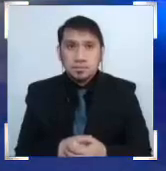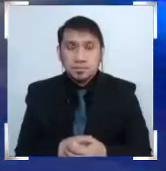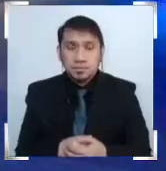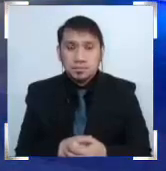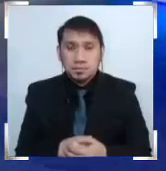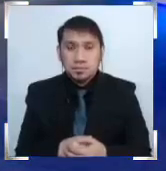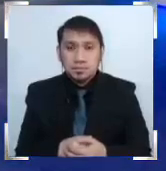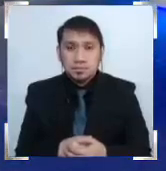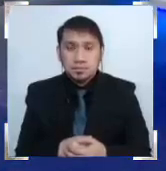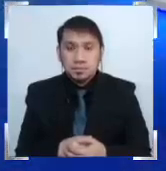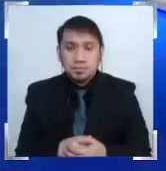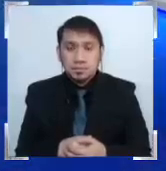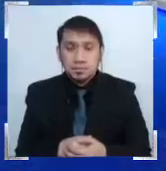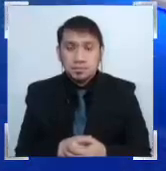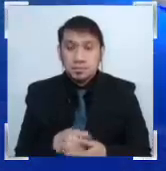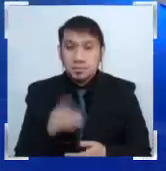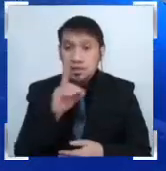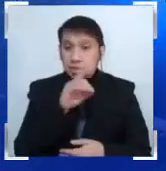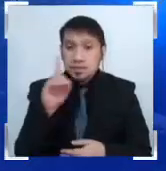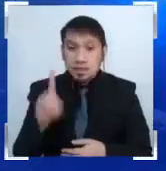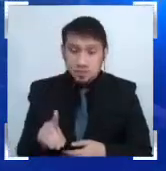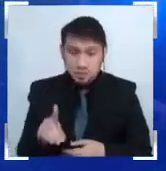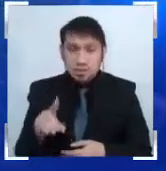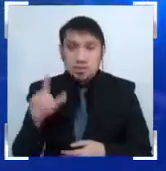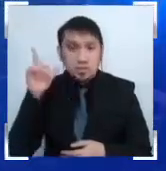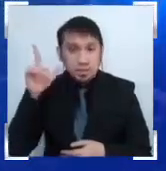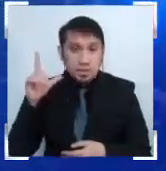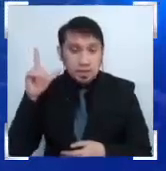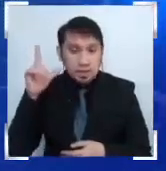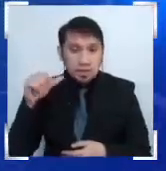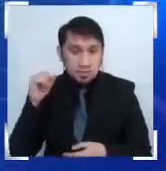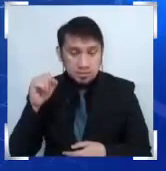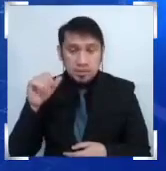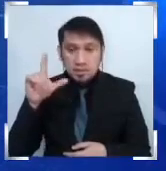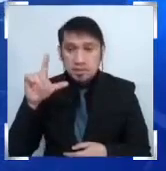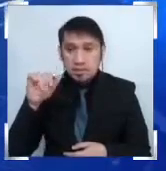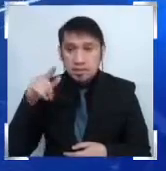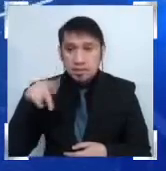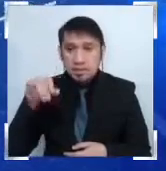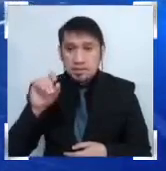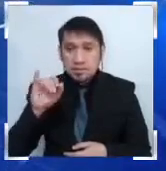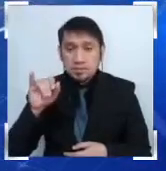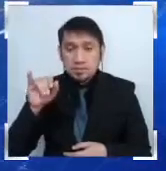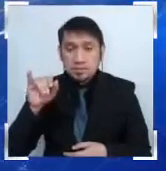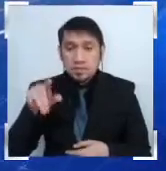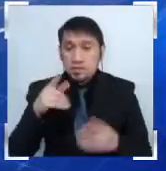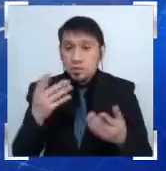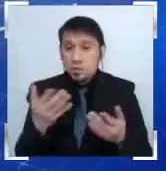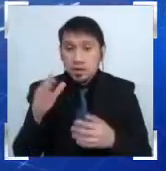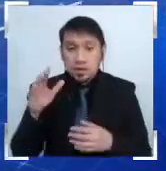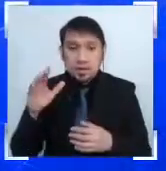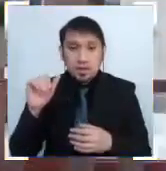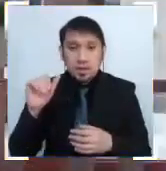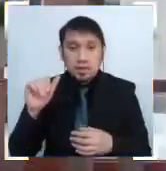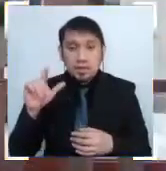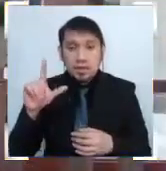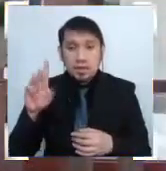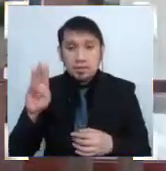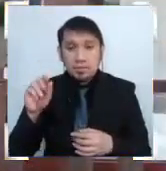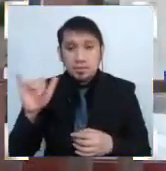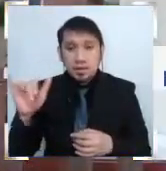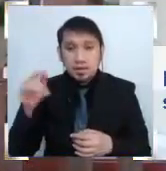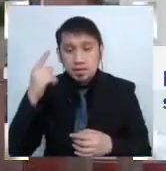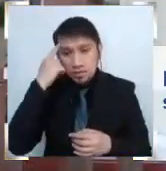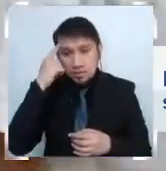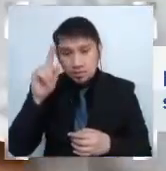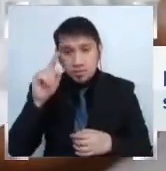Hiniling ng Diocese of Legazpi na madagdagan ng kapasidad sa loob ng mga simbahan at chapel sa Albay para sa simbang gabi. Ayon po kay